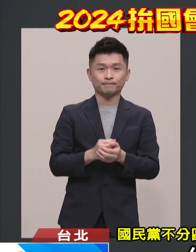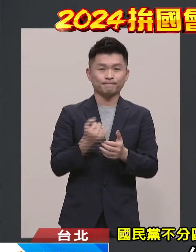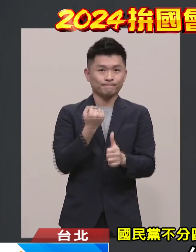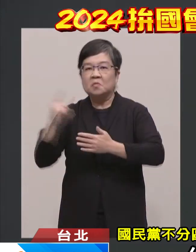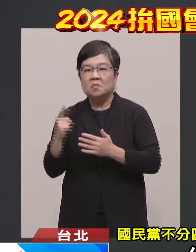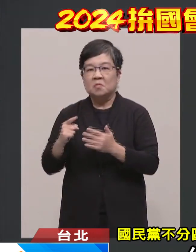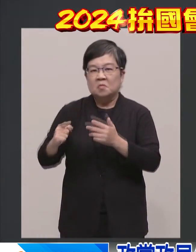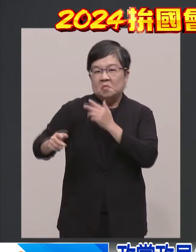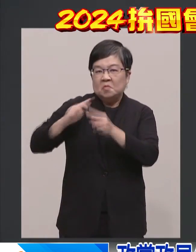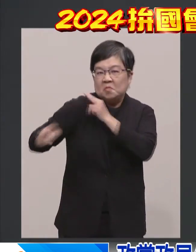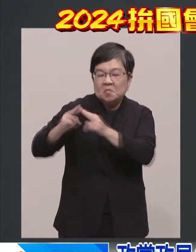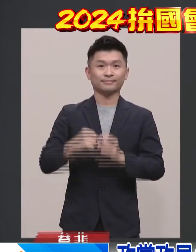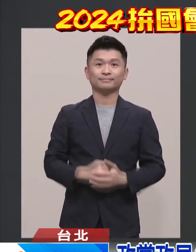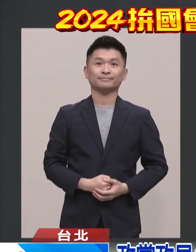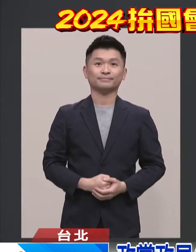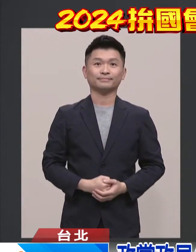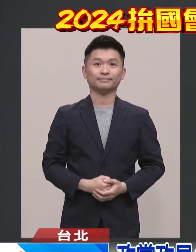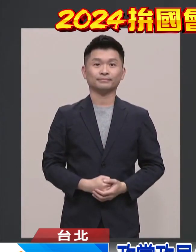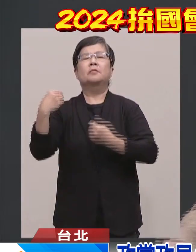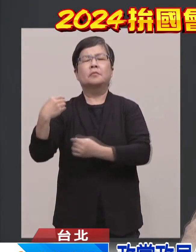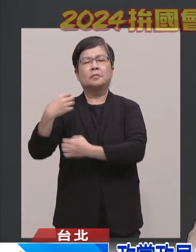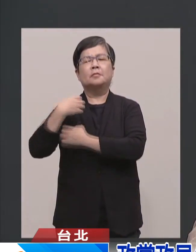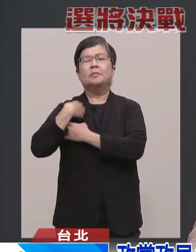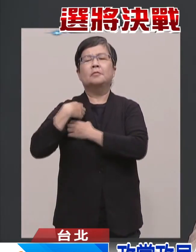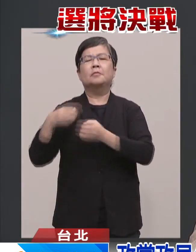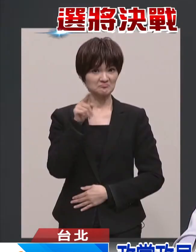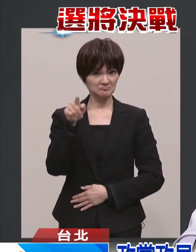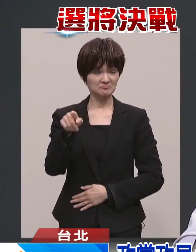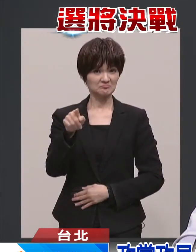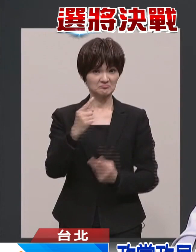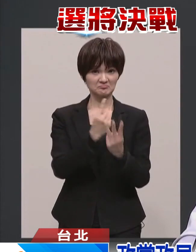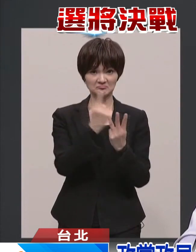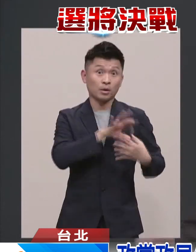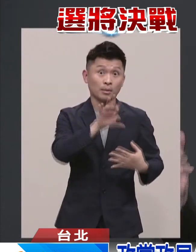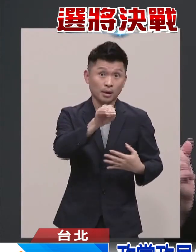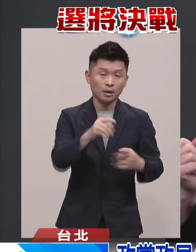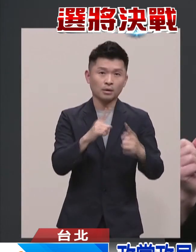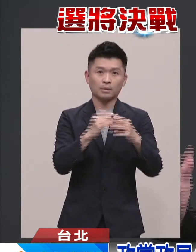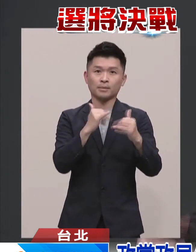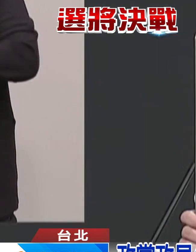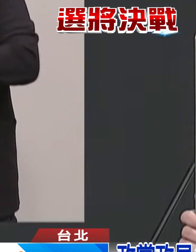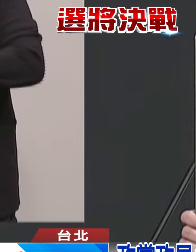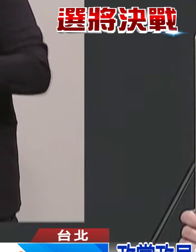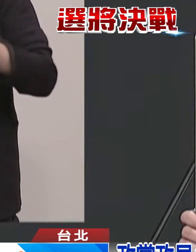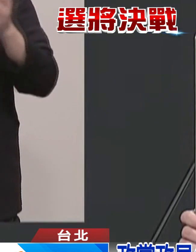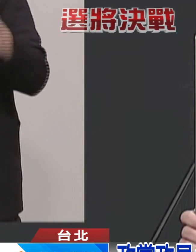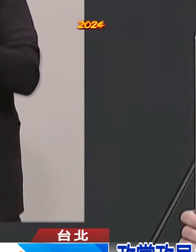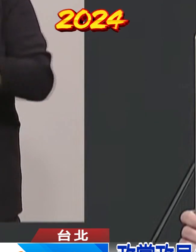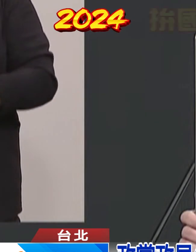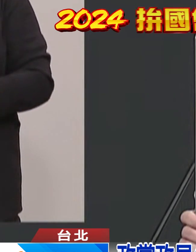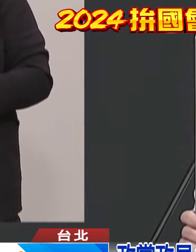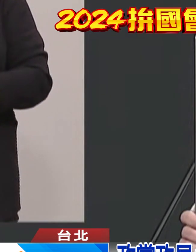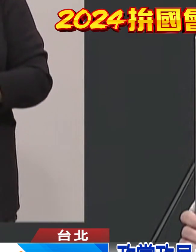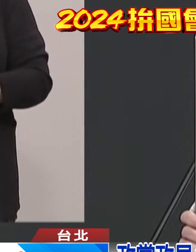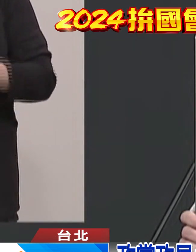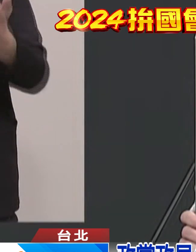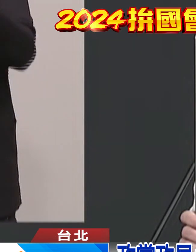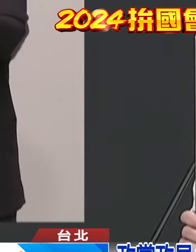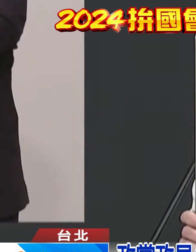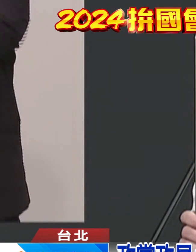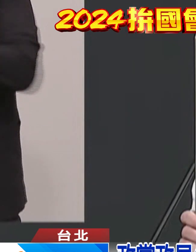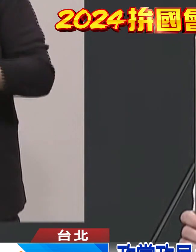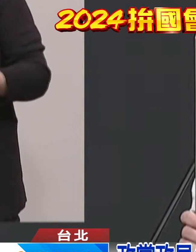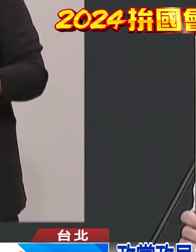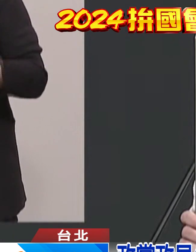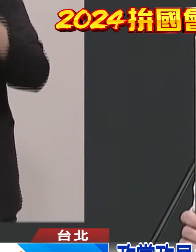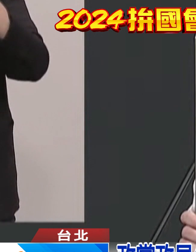舵的一个工作。 而这是选举史上首场政党电视政见发表会，利用选举候选人人数比例分配时间，也